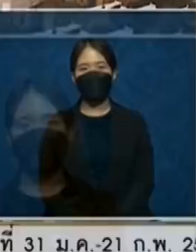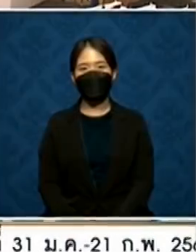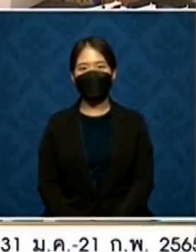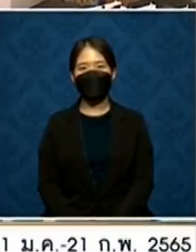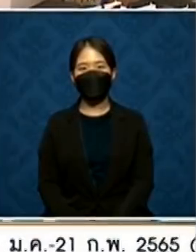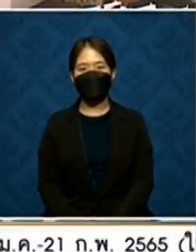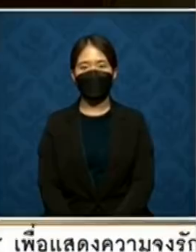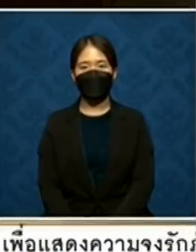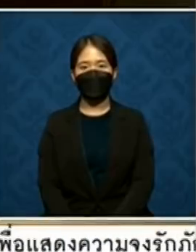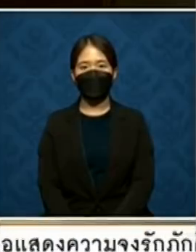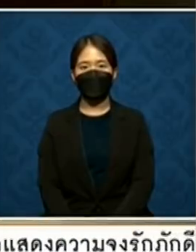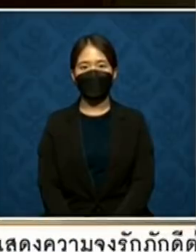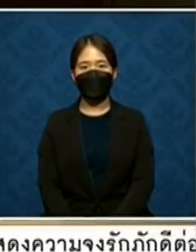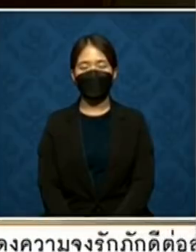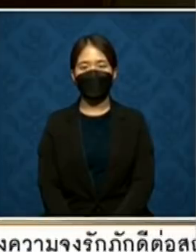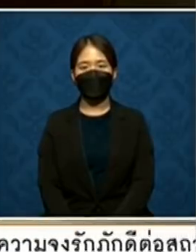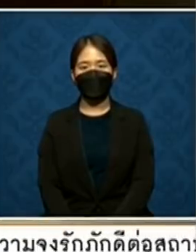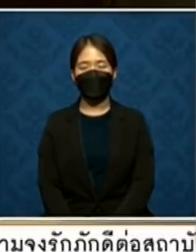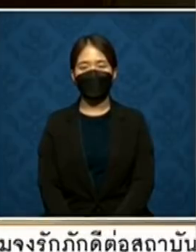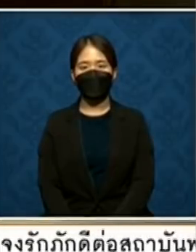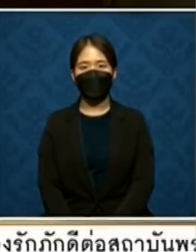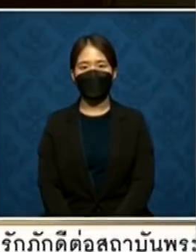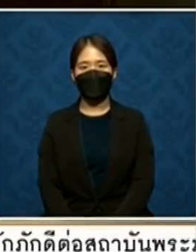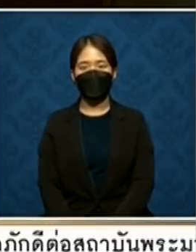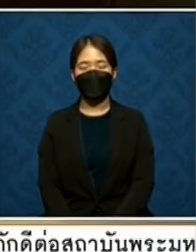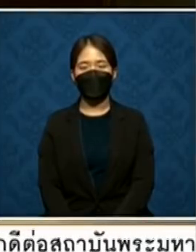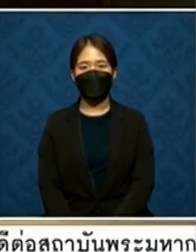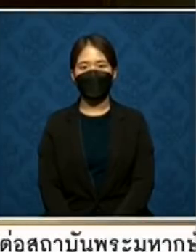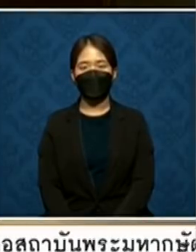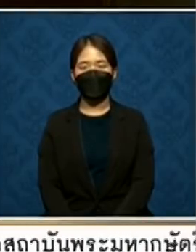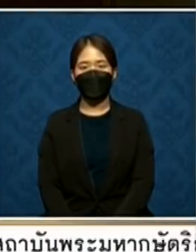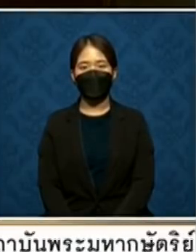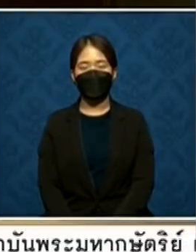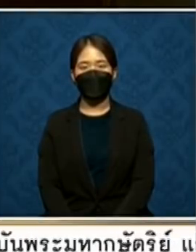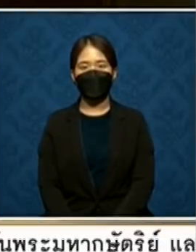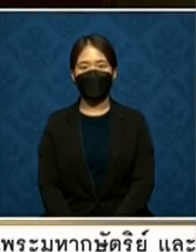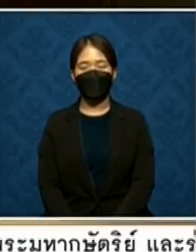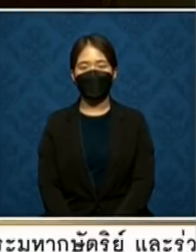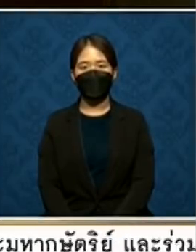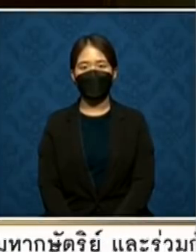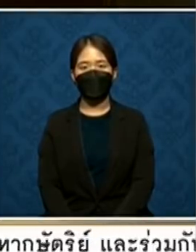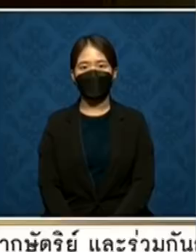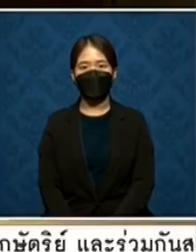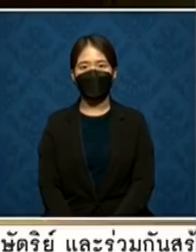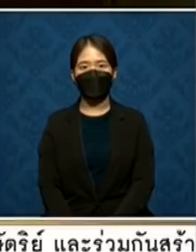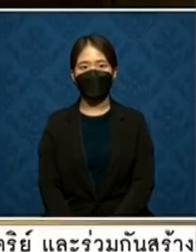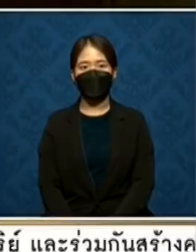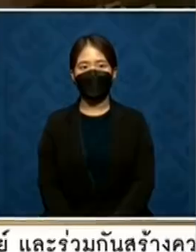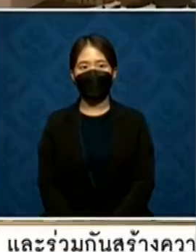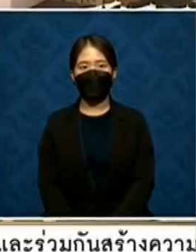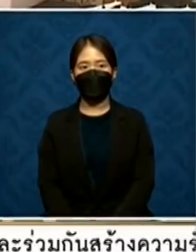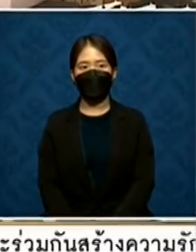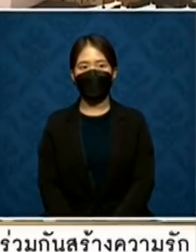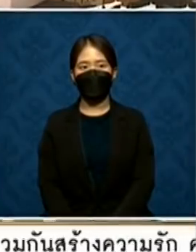ำได้ว่าประมาณสัก207เล็กน้อยเขาขาดไปอยู่ประมาณสัก20วันแต่ว่า